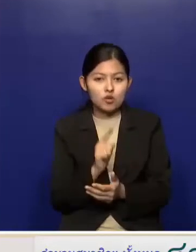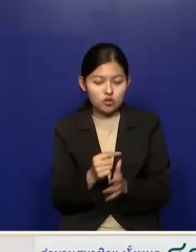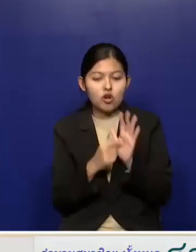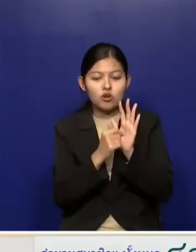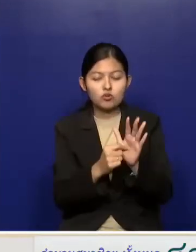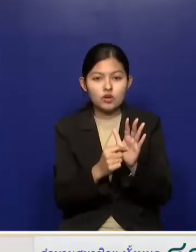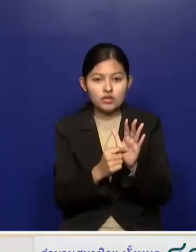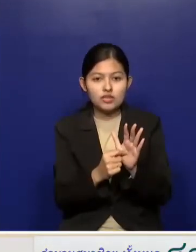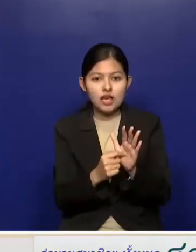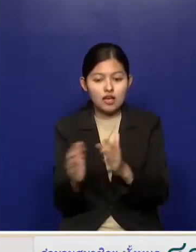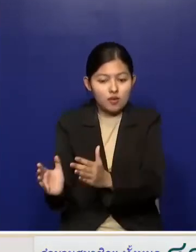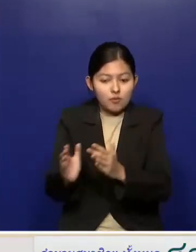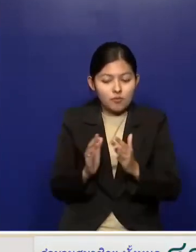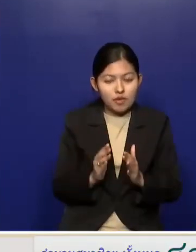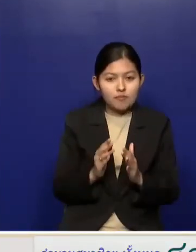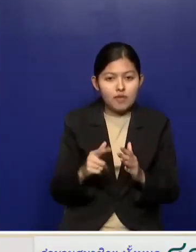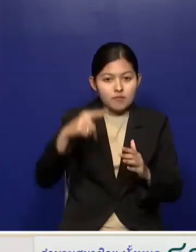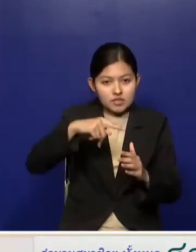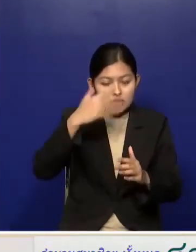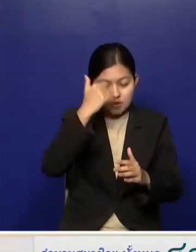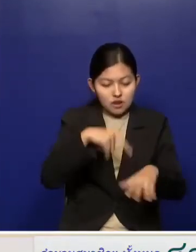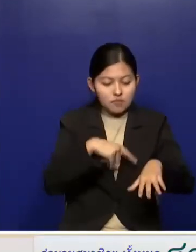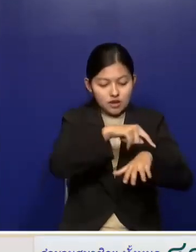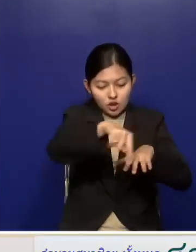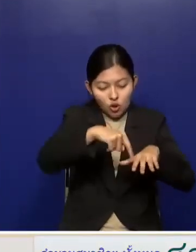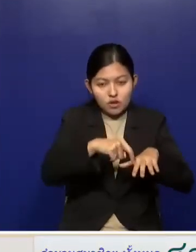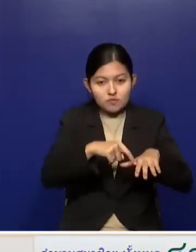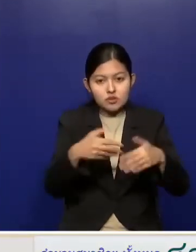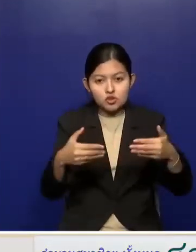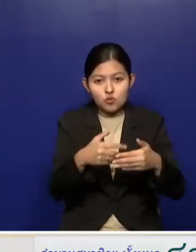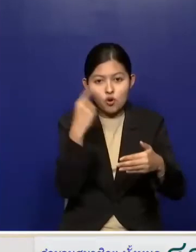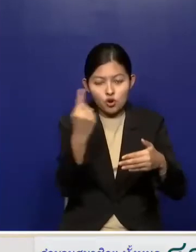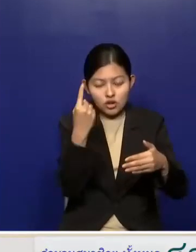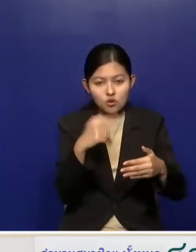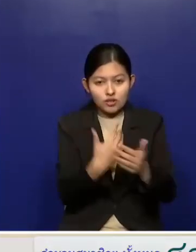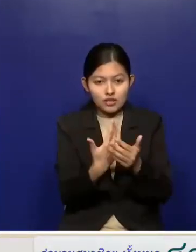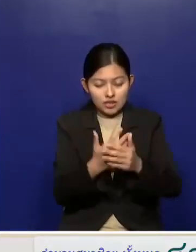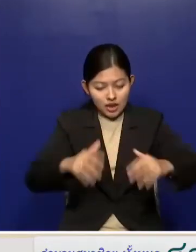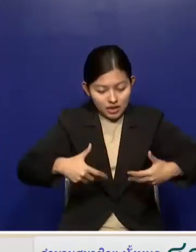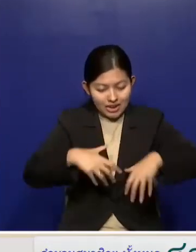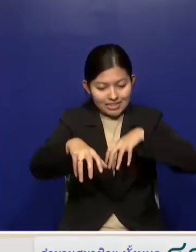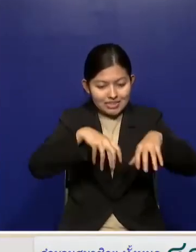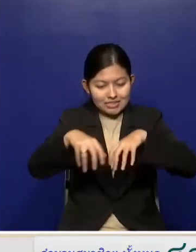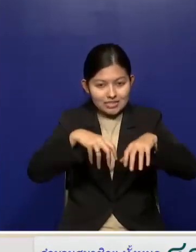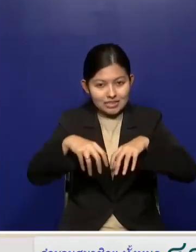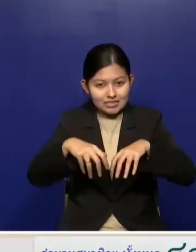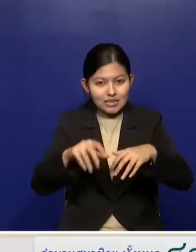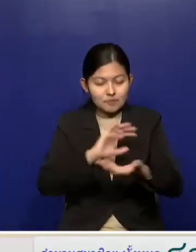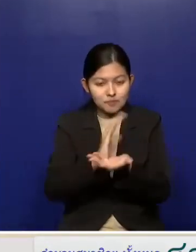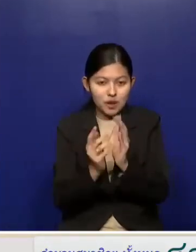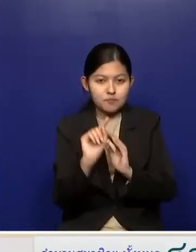เดลพิเศษสำหบพื้ที่เป็เก่าท่องเที่ยว ด้วยการใช้เงินรายได้ของตัเองในกมหัจดการตเองกลบไปใ